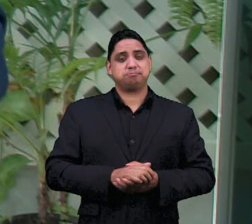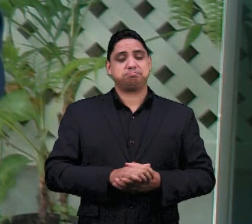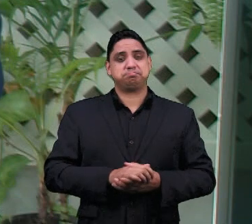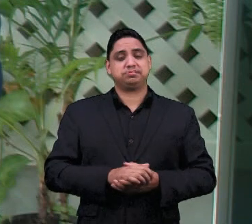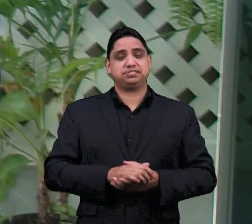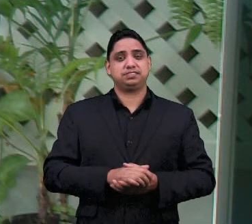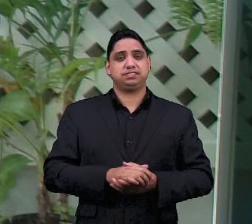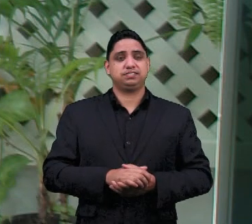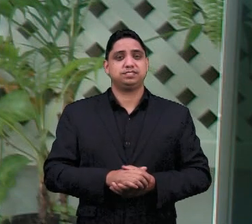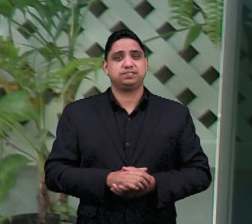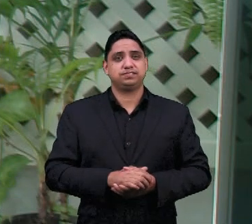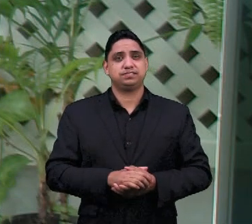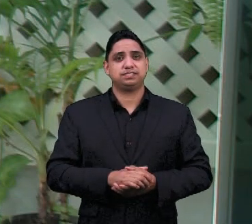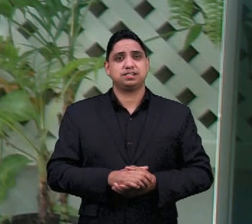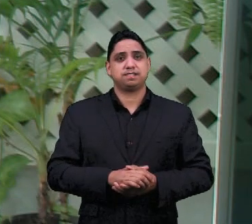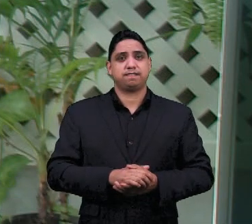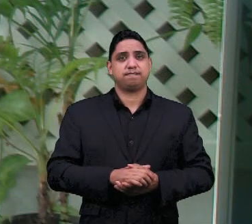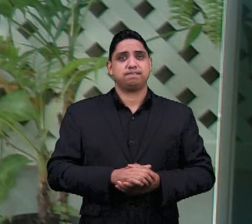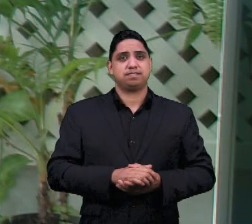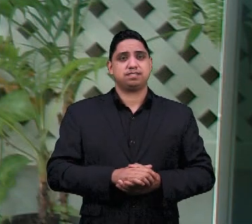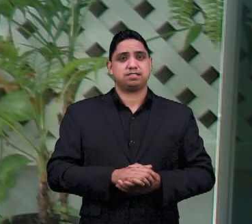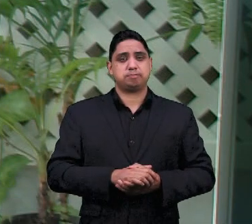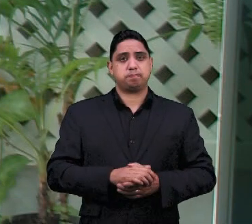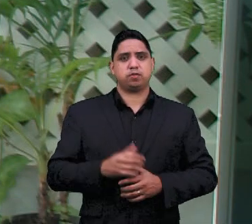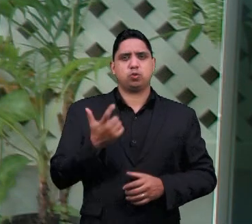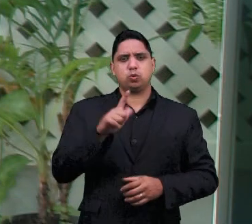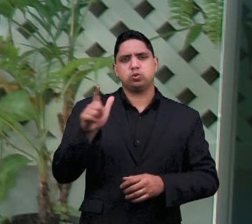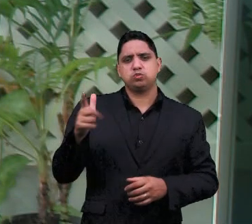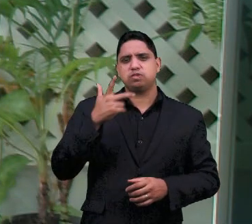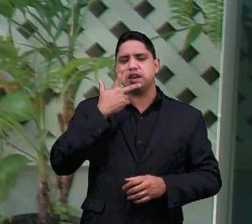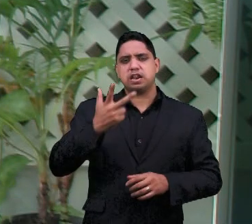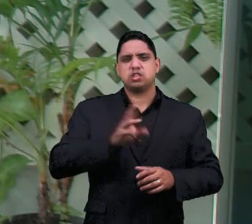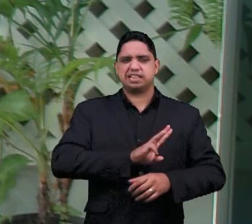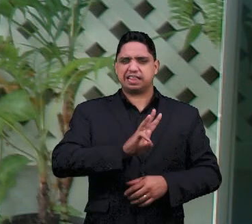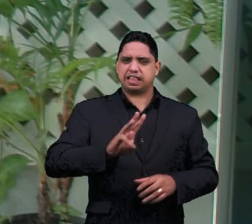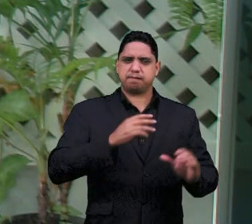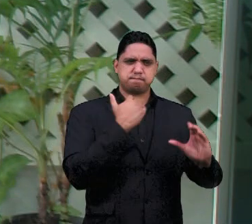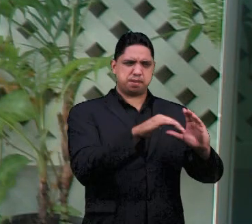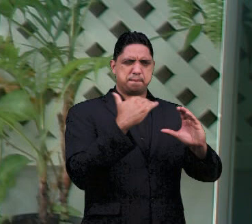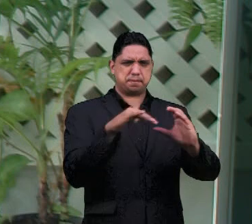à genoux aussi, de 3 ans d'âge. Il a appris vite.